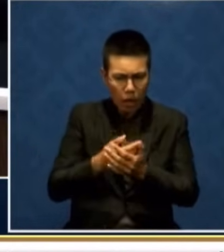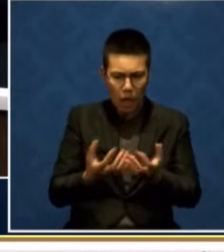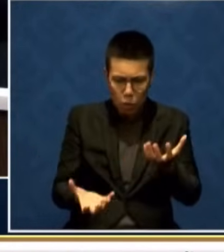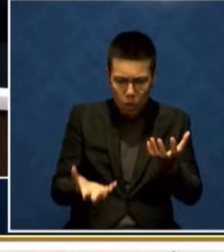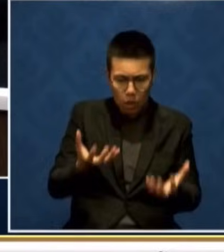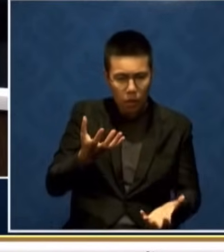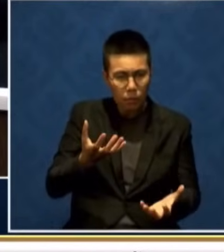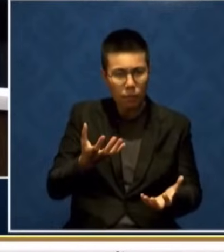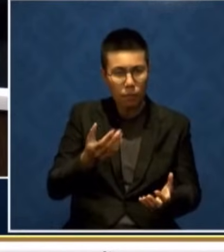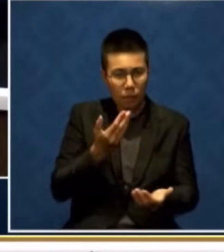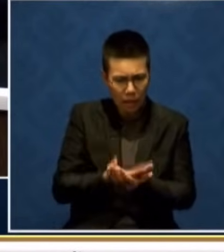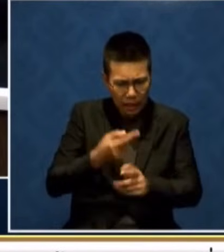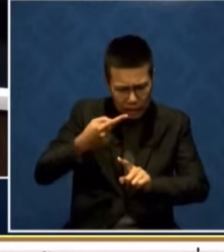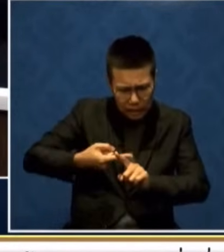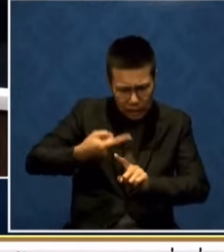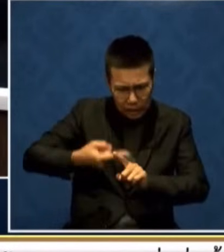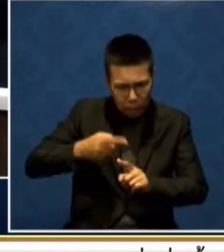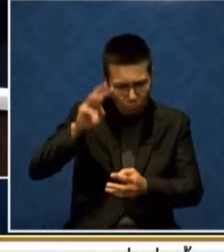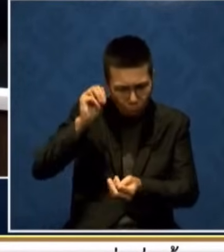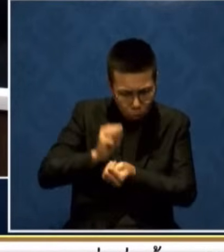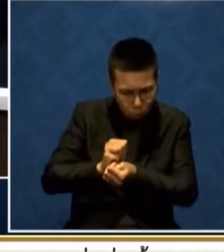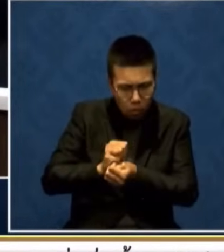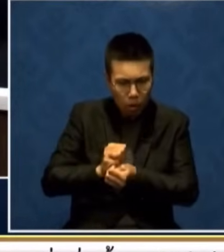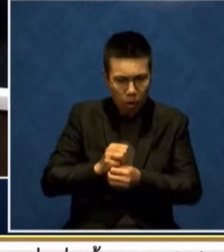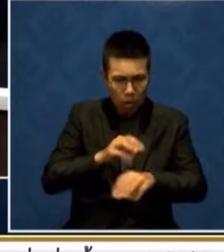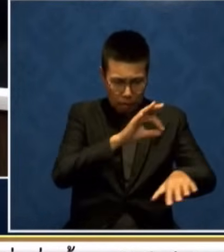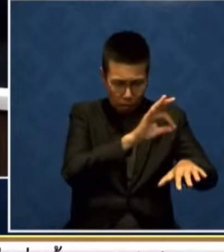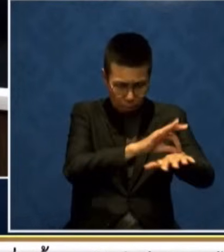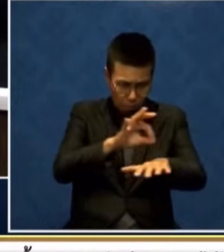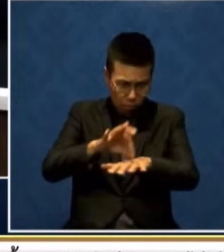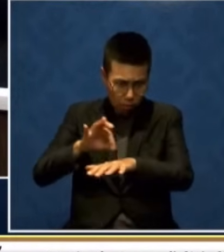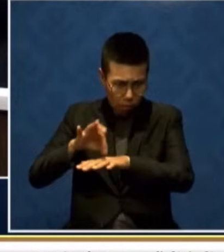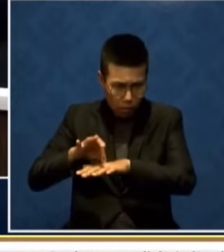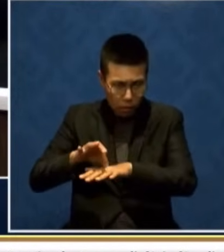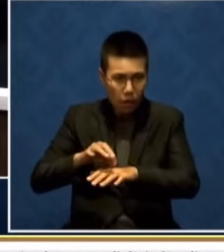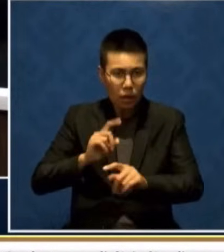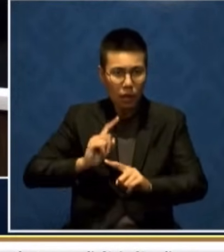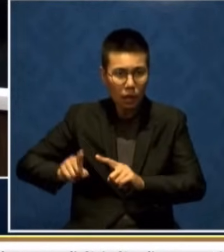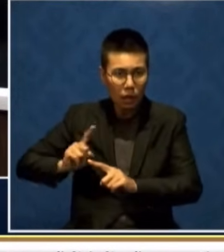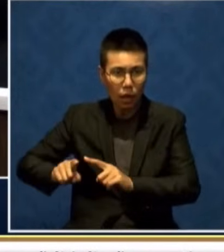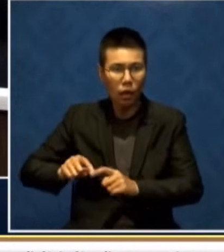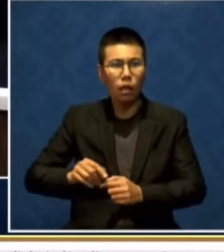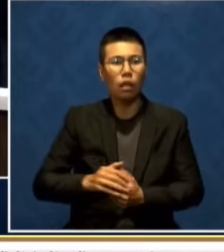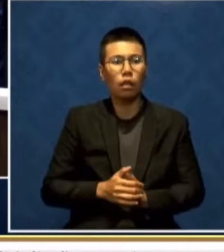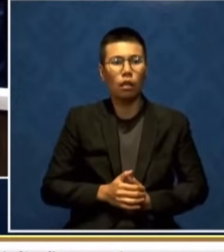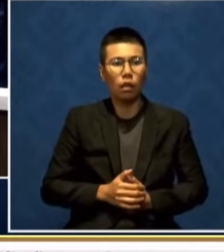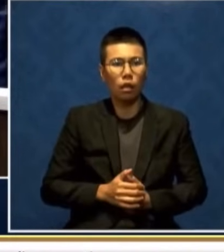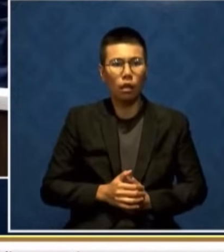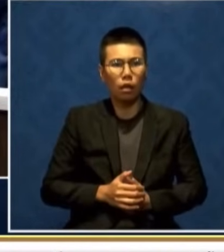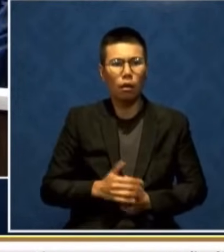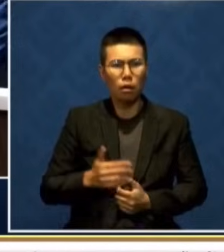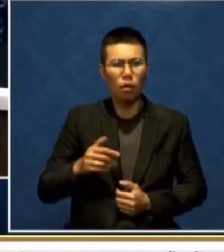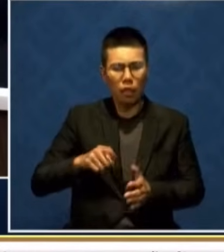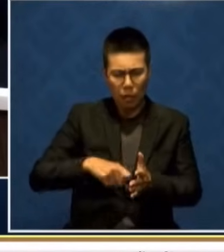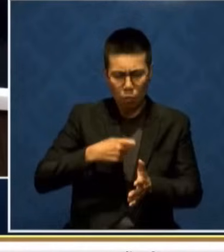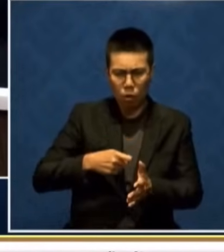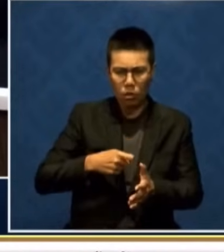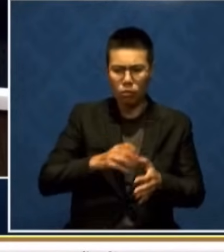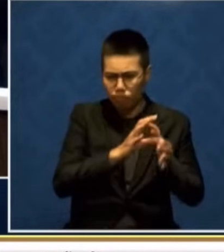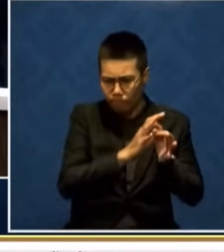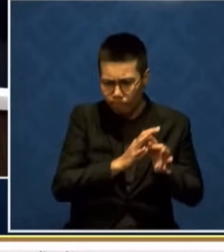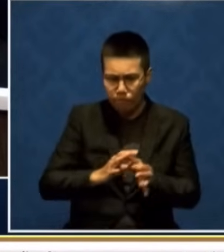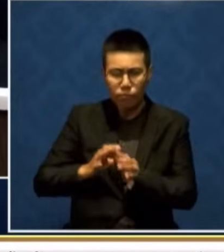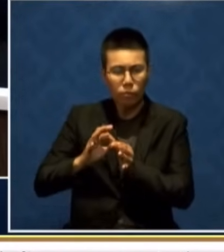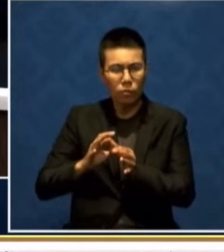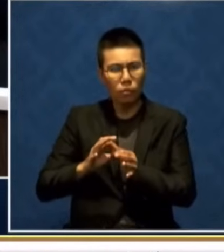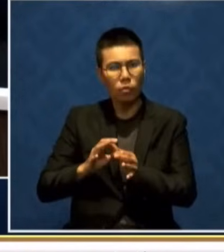เงินเดือนที่เหมาะสมของทุกตำแหน่งซึ่งควรจะมีความเป็นเหตุเป็นผลและสัมพันธ์กันเนี่ยมัน